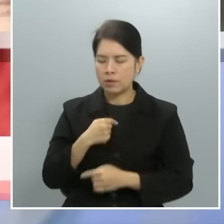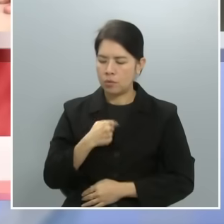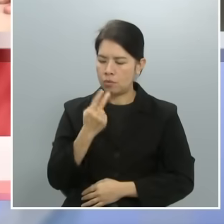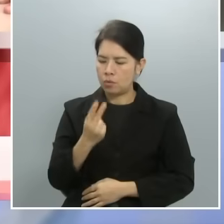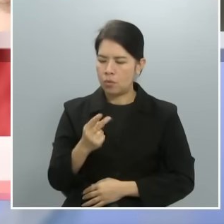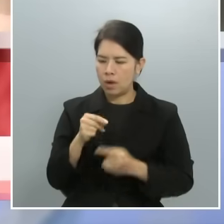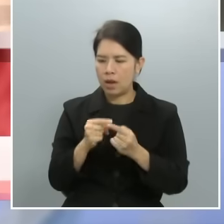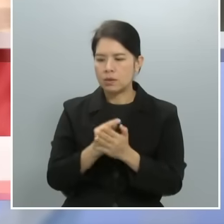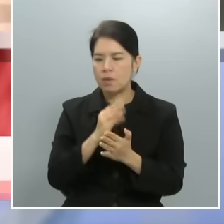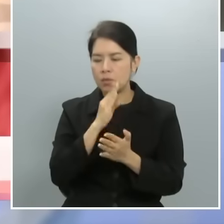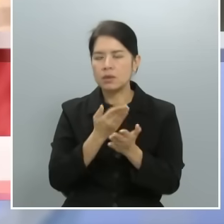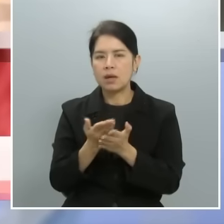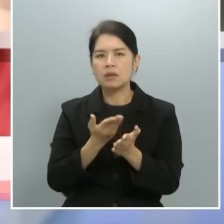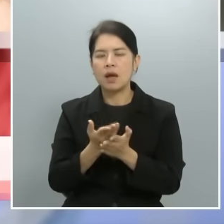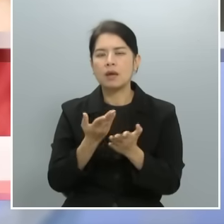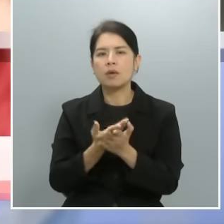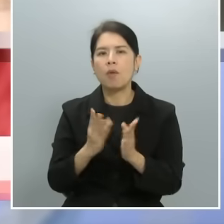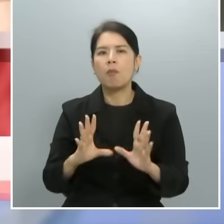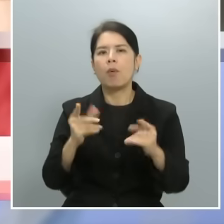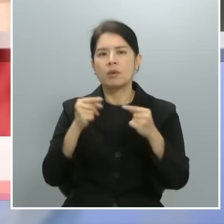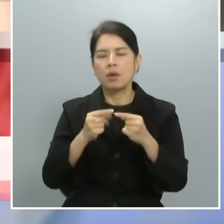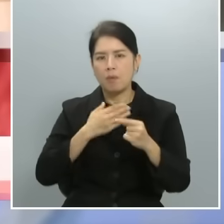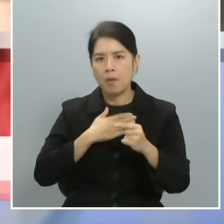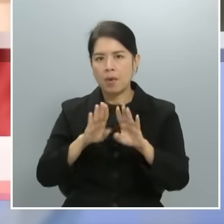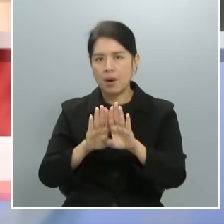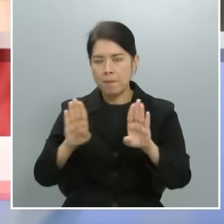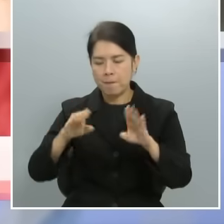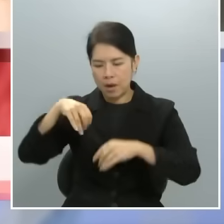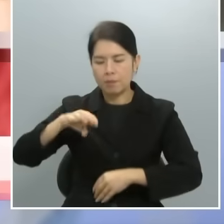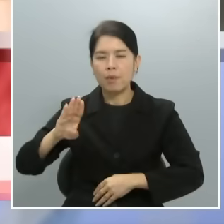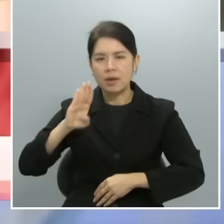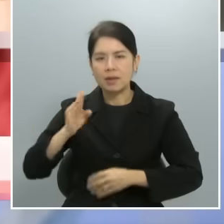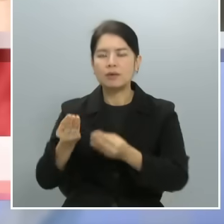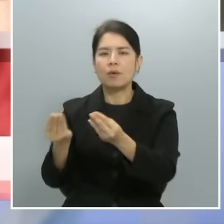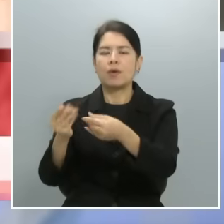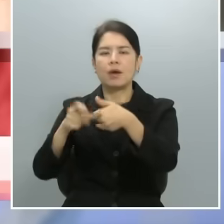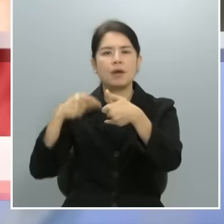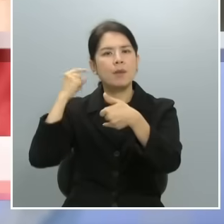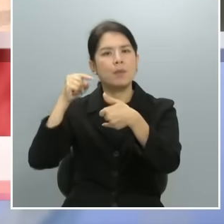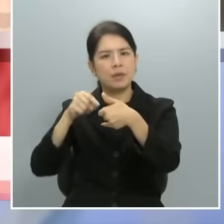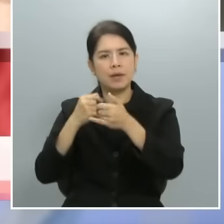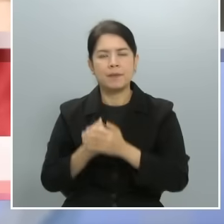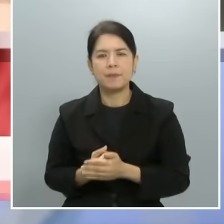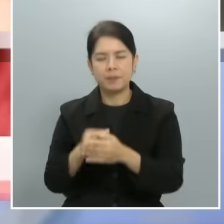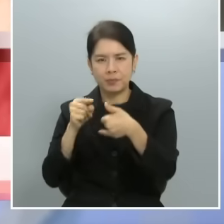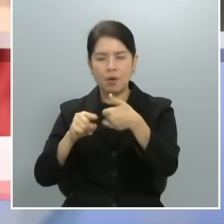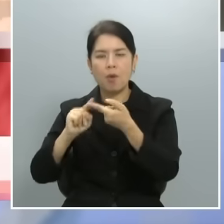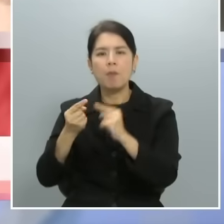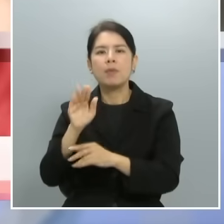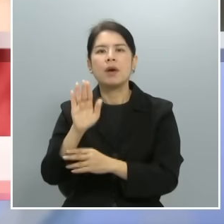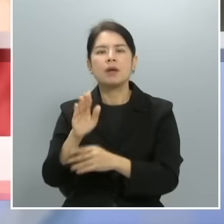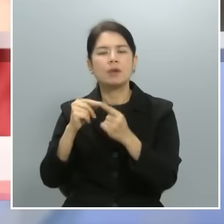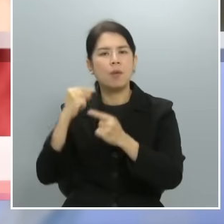ำดีกว่าผมก็เลยเปิดบริษัทให้เพื่อนเขาอะมาทำพวกไอเครื่องมือแพทย์อยู่เขาออกมาช่วยเปิด